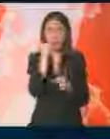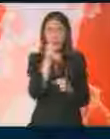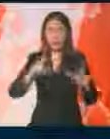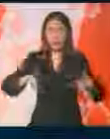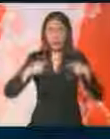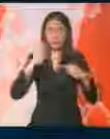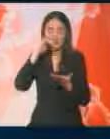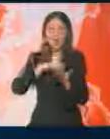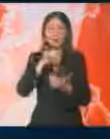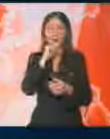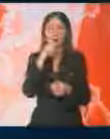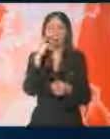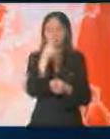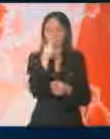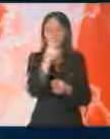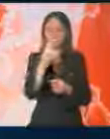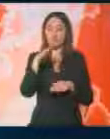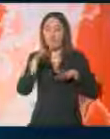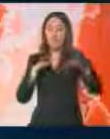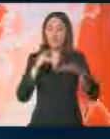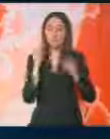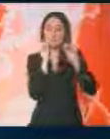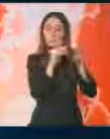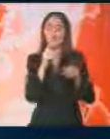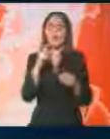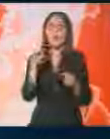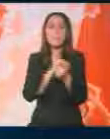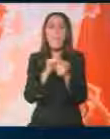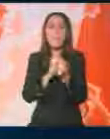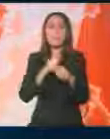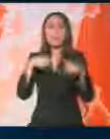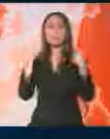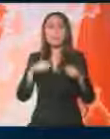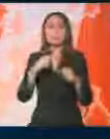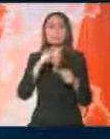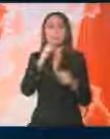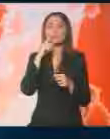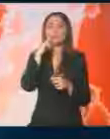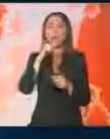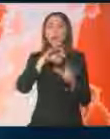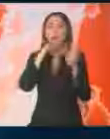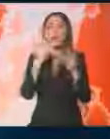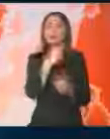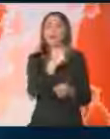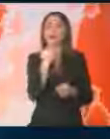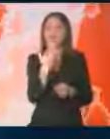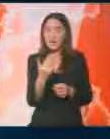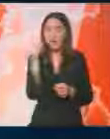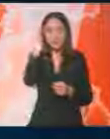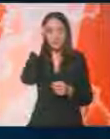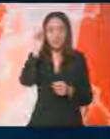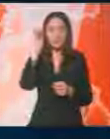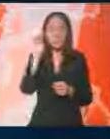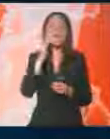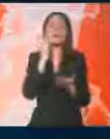životnu sredinu i uz to predviđene robote ubace papir, plastičnu ili metalnu ambalažu, robot im se zahvali edukativnom